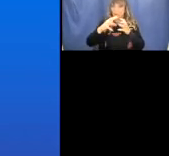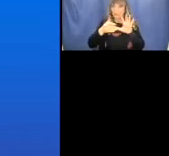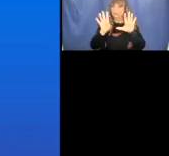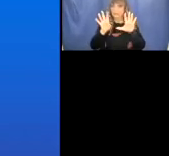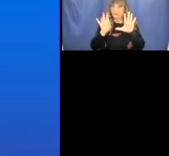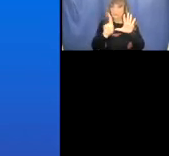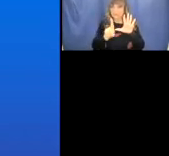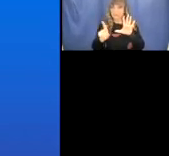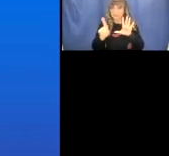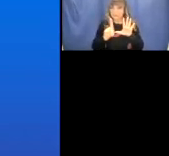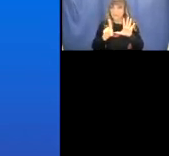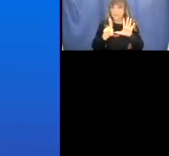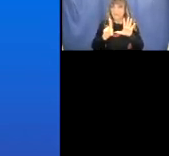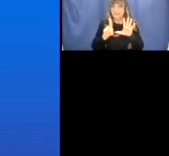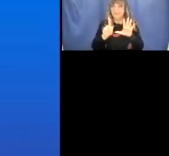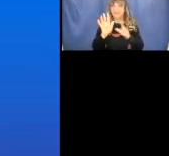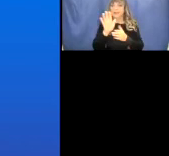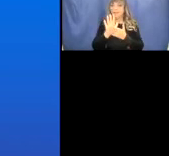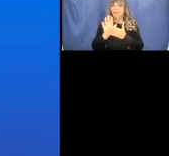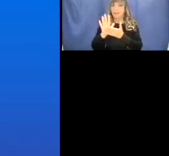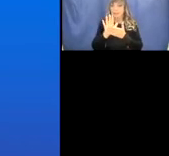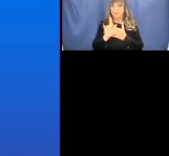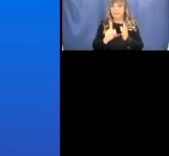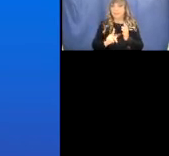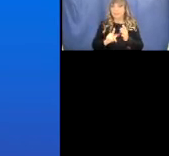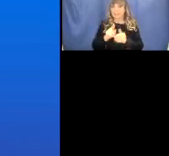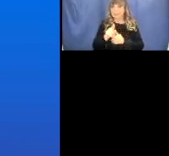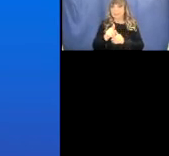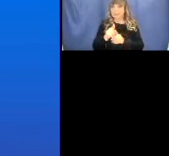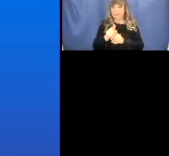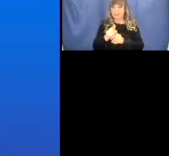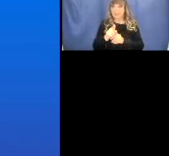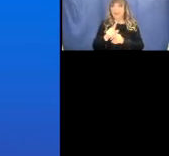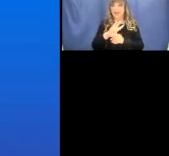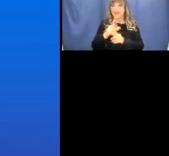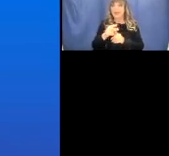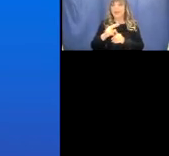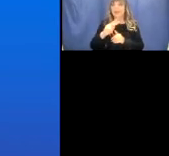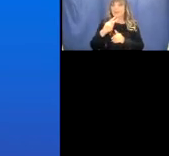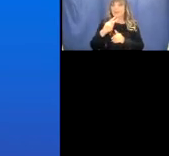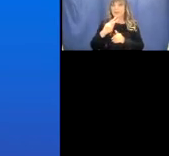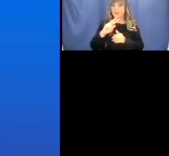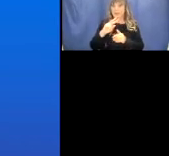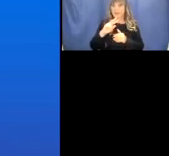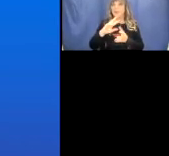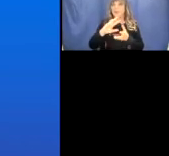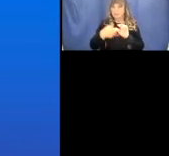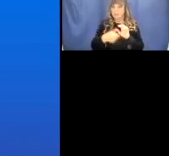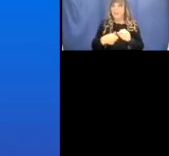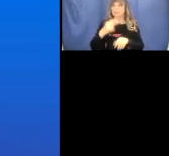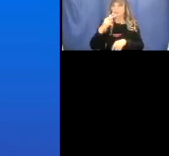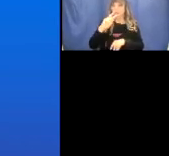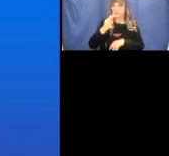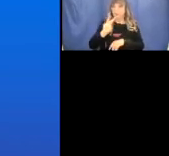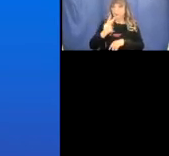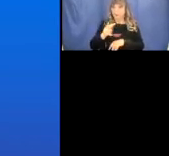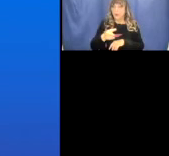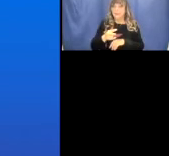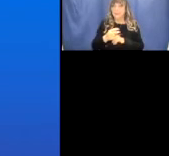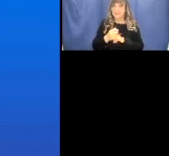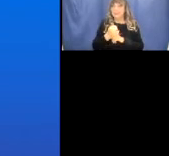faccia si posiziona in questa direzione al 32 votando altri due volte scusate altre